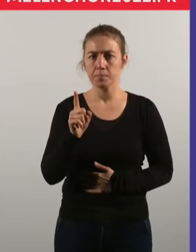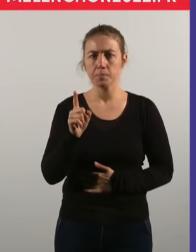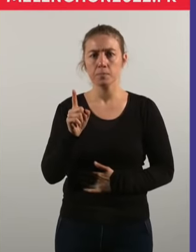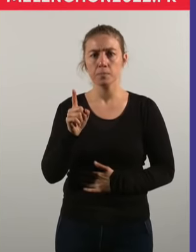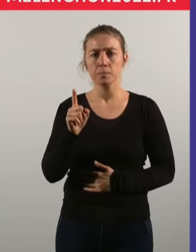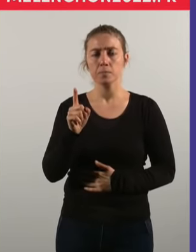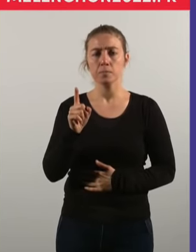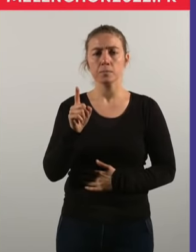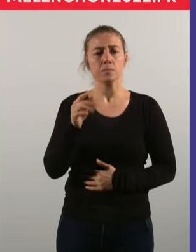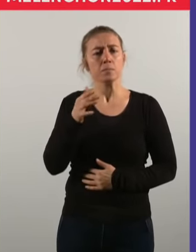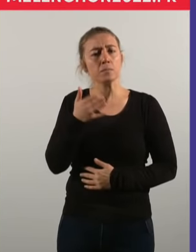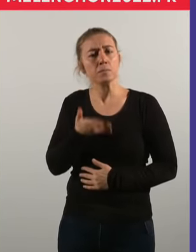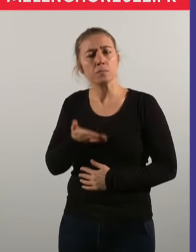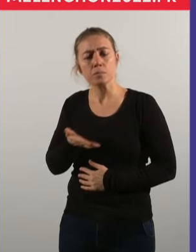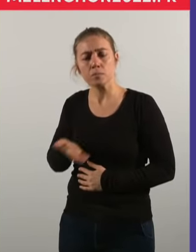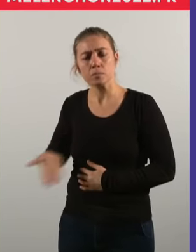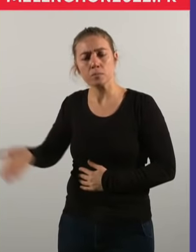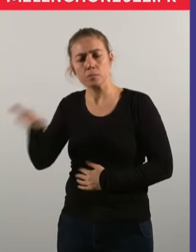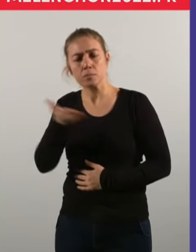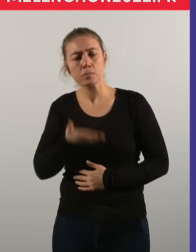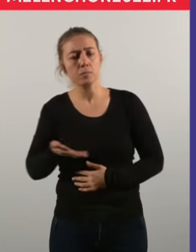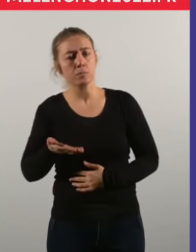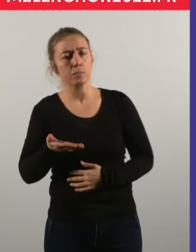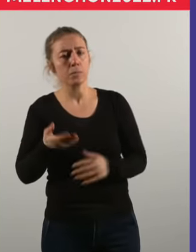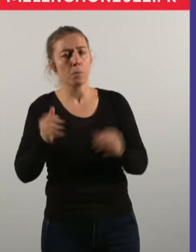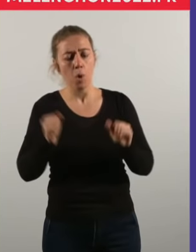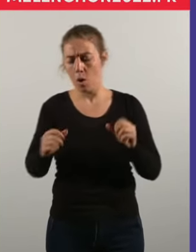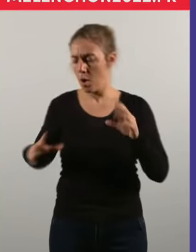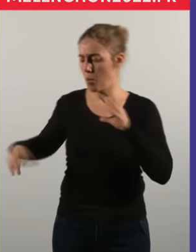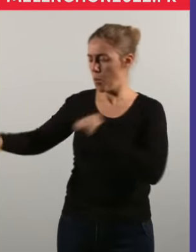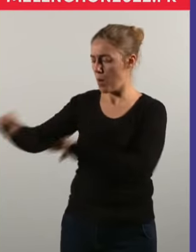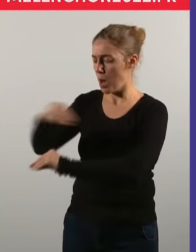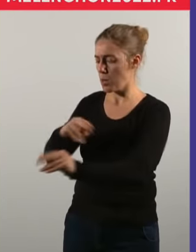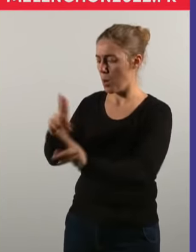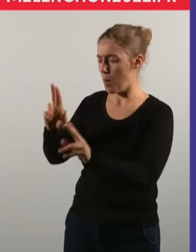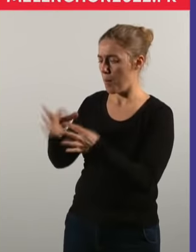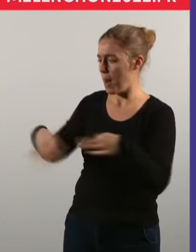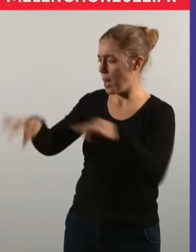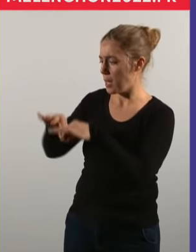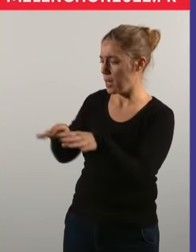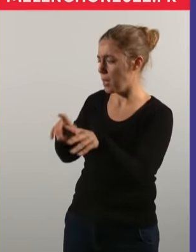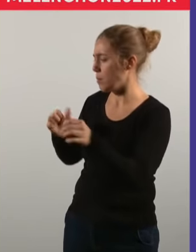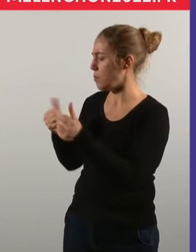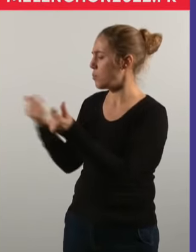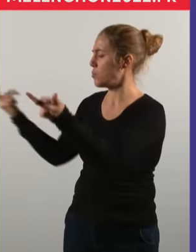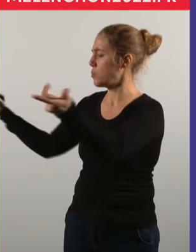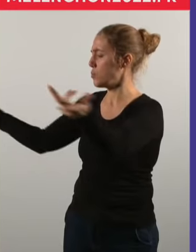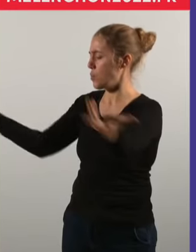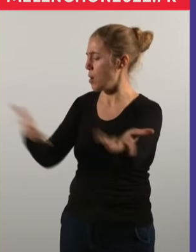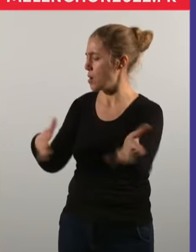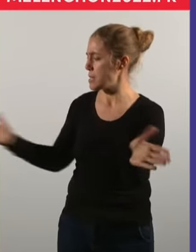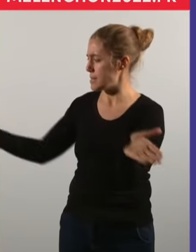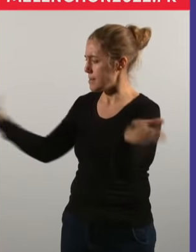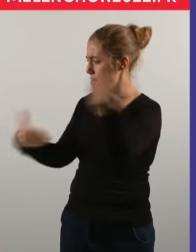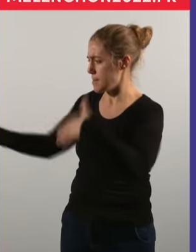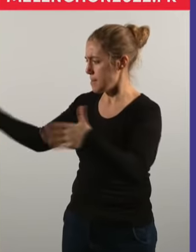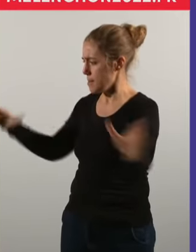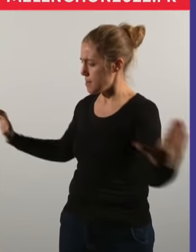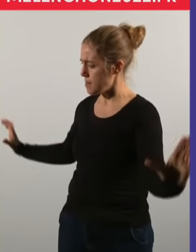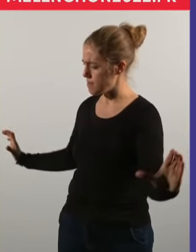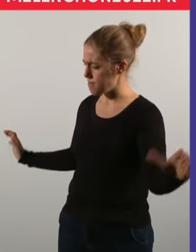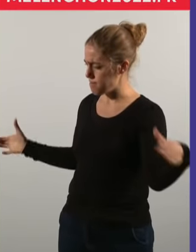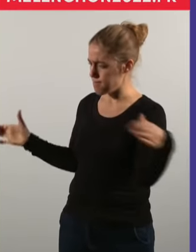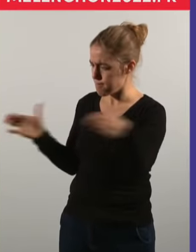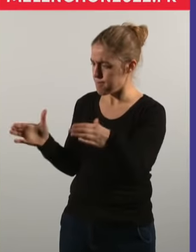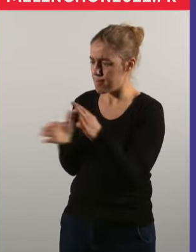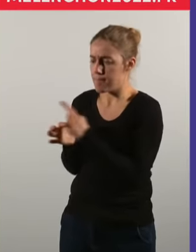regrouper et d'être entendue par toutes sortes de peuples et de nations qui viendront former avec elle des ententes